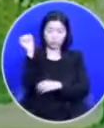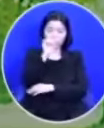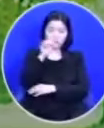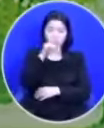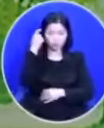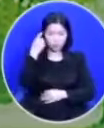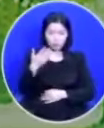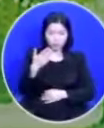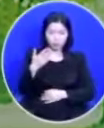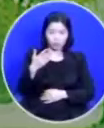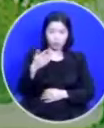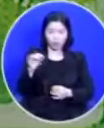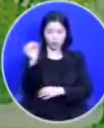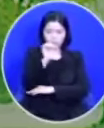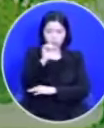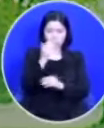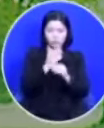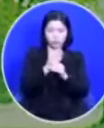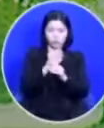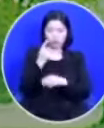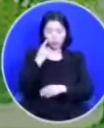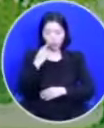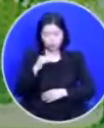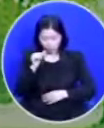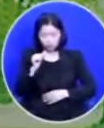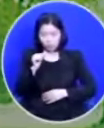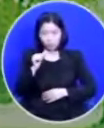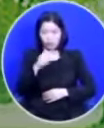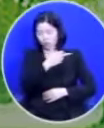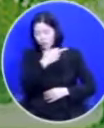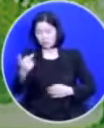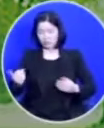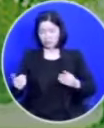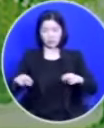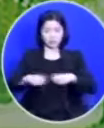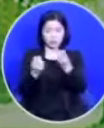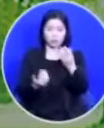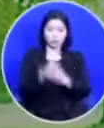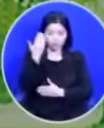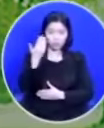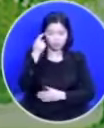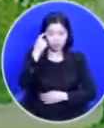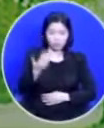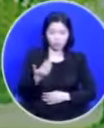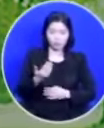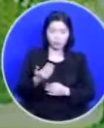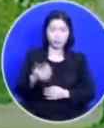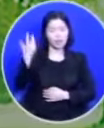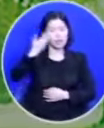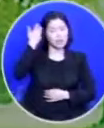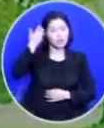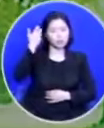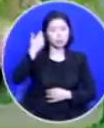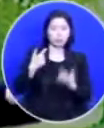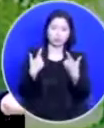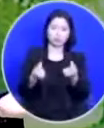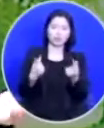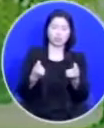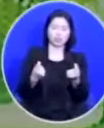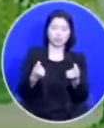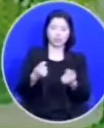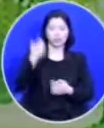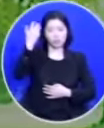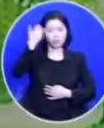그냥 깜빡 잠이 들었어요 대형 사고 나는 거죠 영적으로 똑같습니다 영적으로 잠이